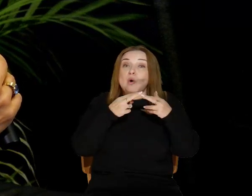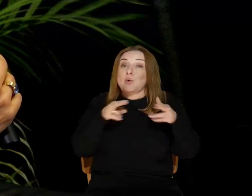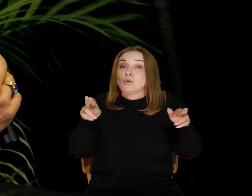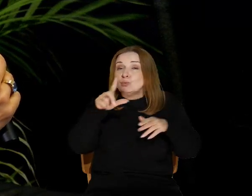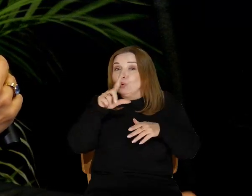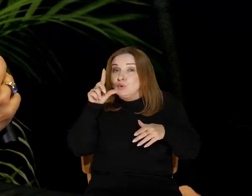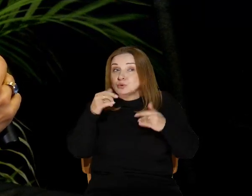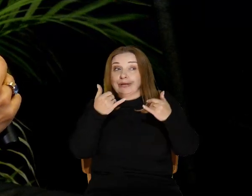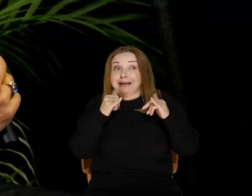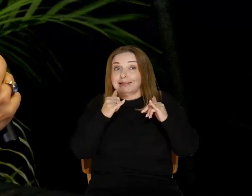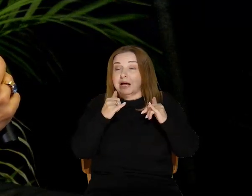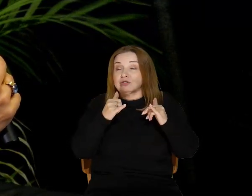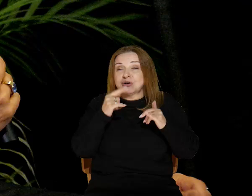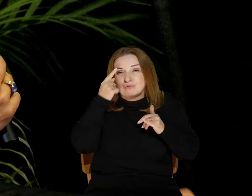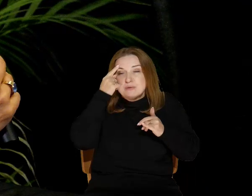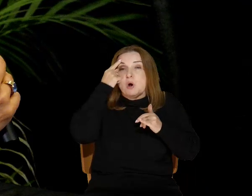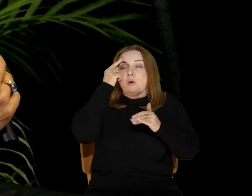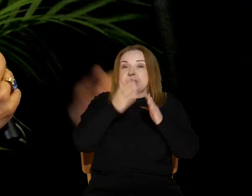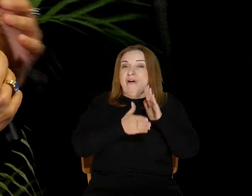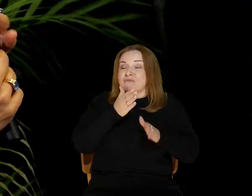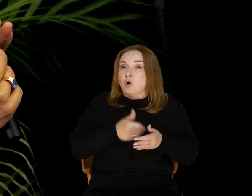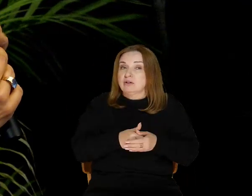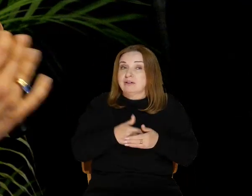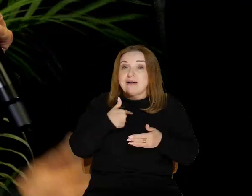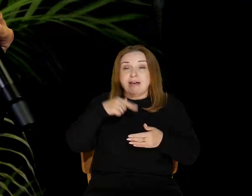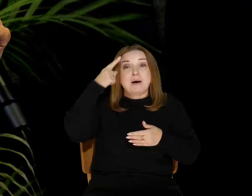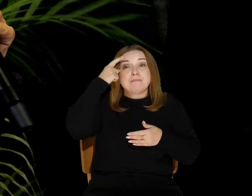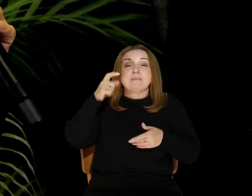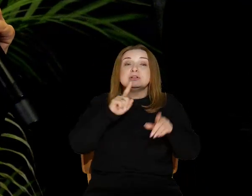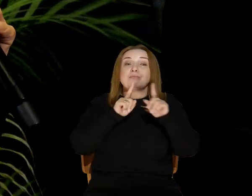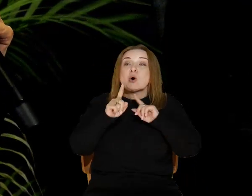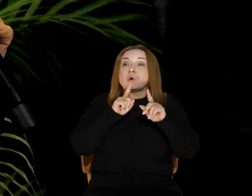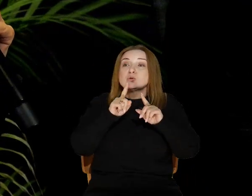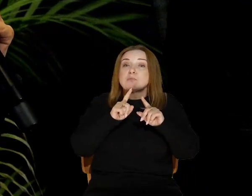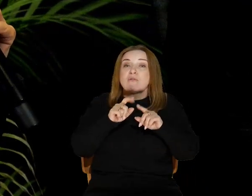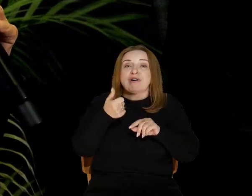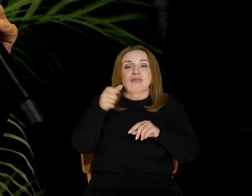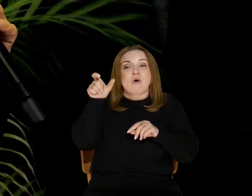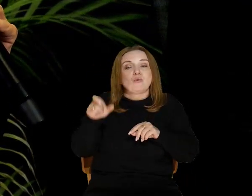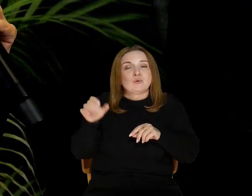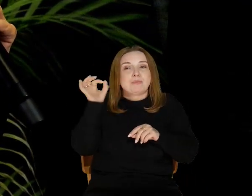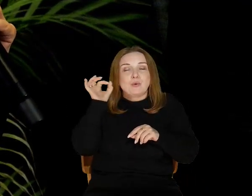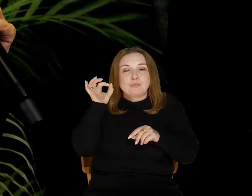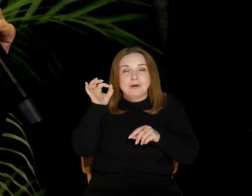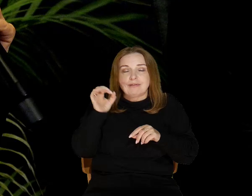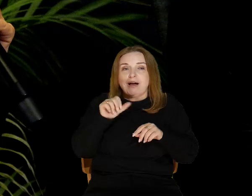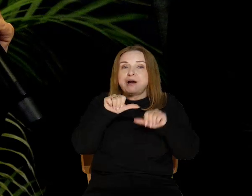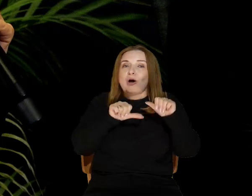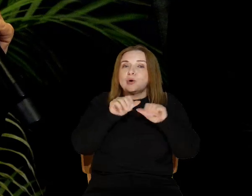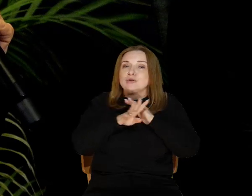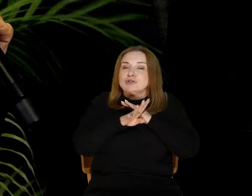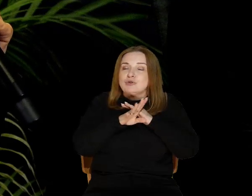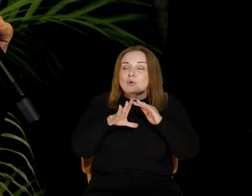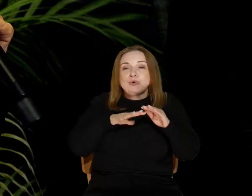ludzie inaczej tę wojnę wspominają. Ja też pamiętam kiedyś rozmowę z pewną panią, która jeszcze w latach 90.